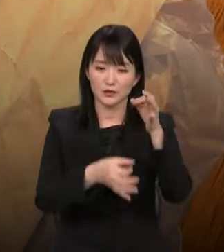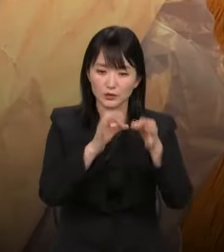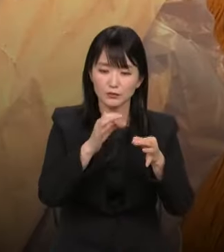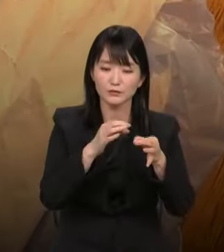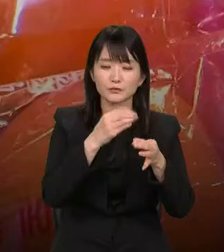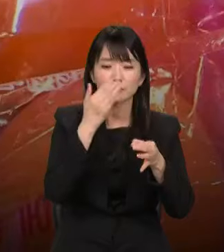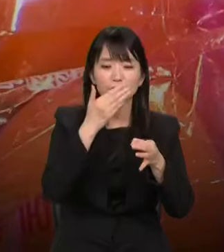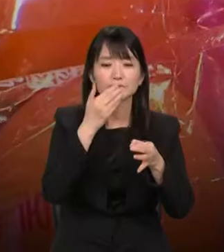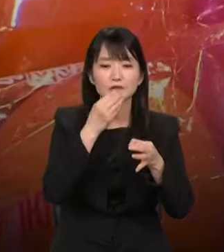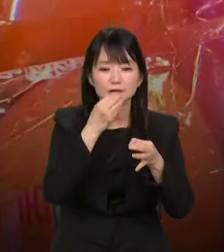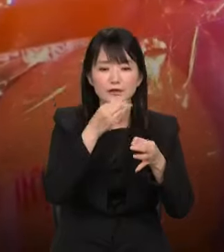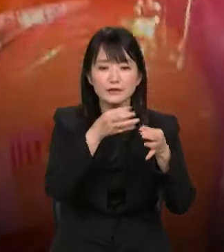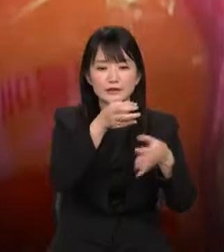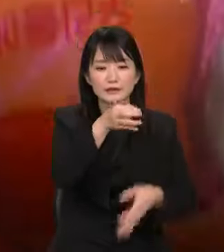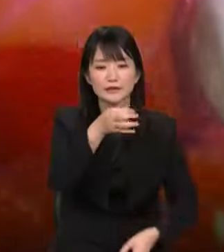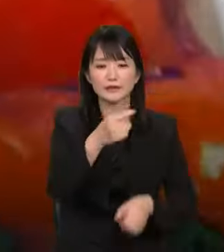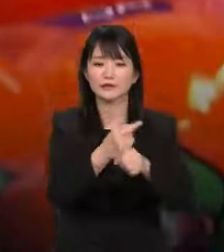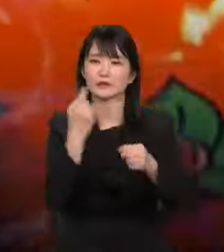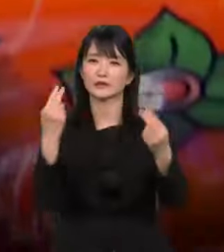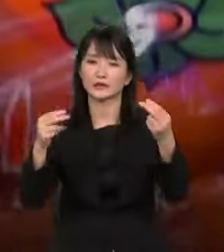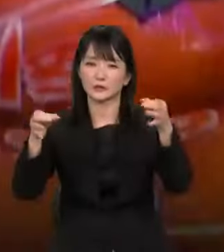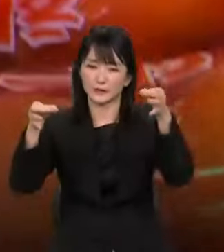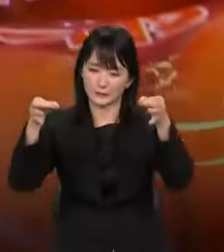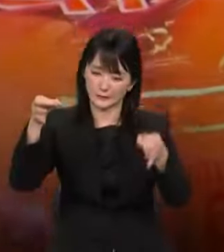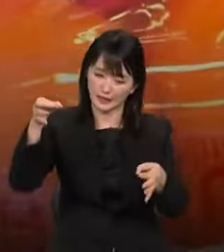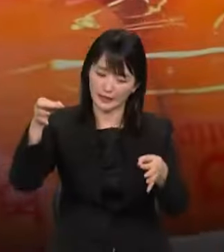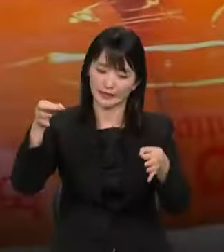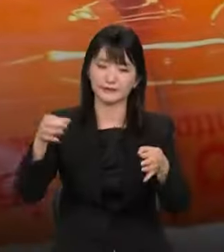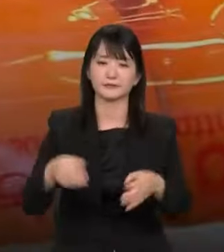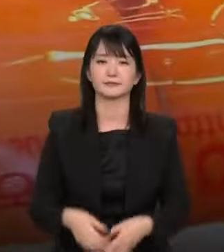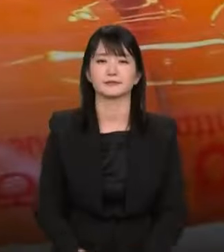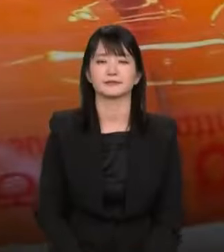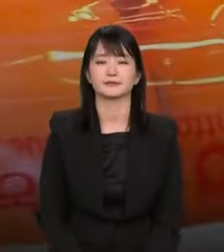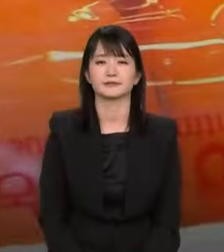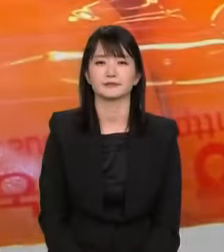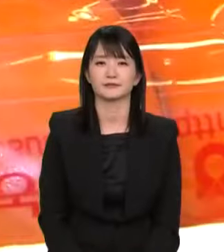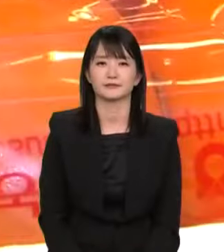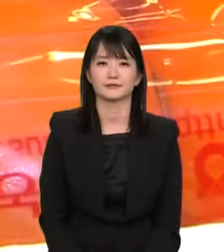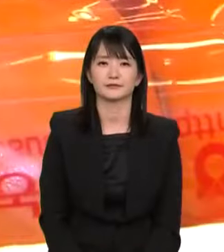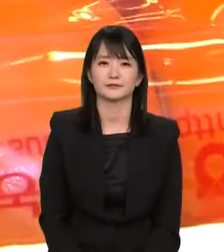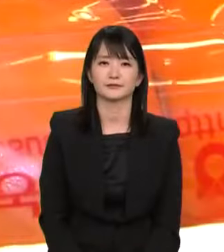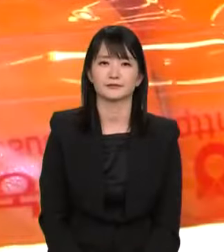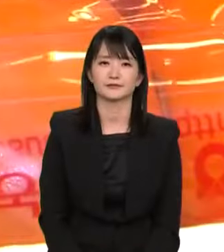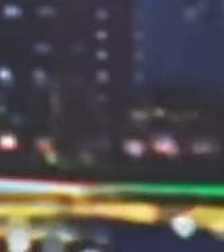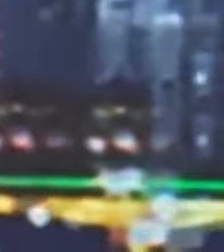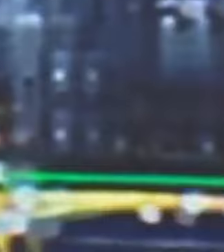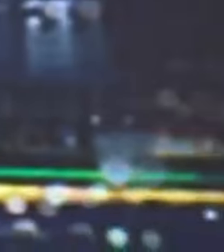단감 가격도 지난해보다 낮아지겠습니다. JTBC 강나현입니다.